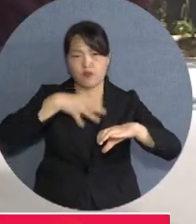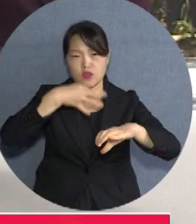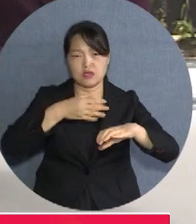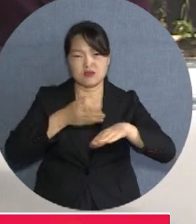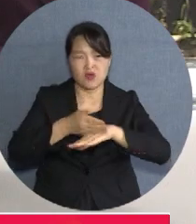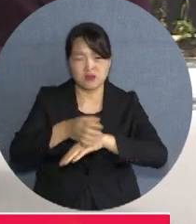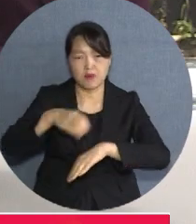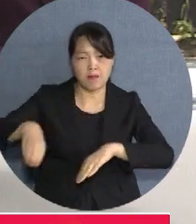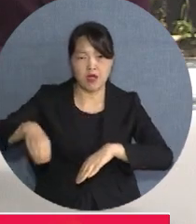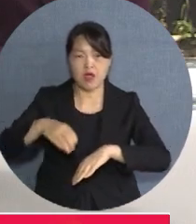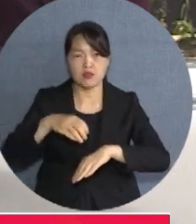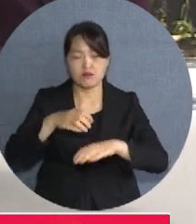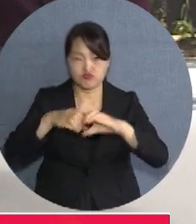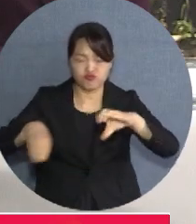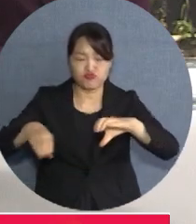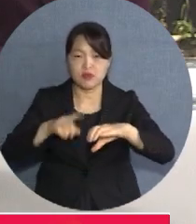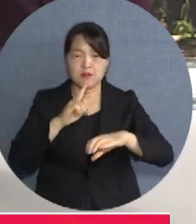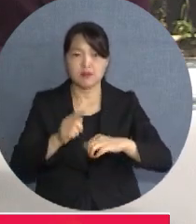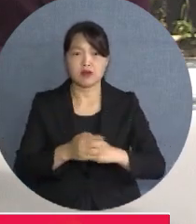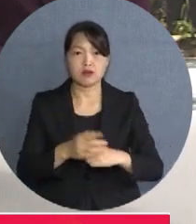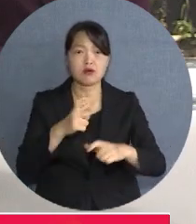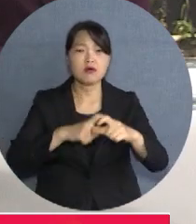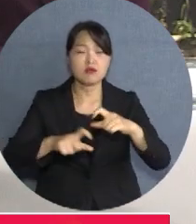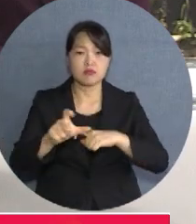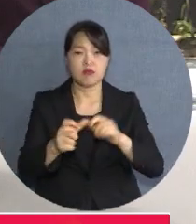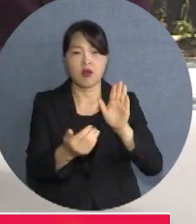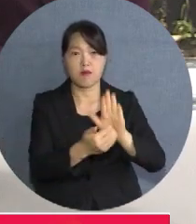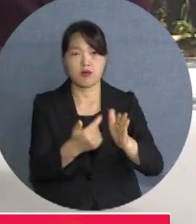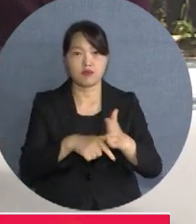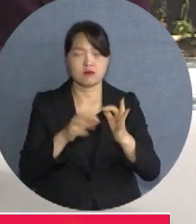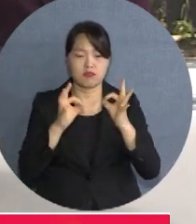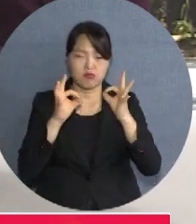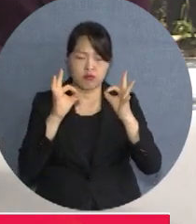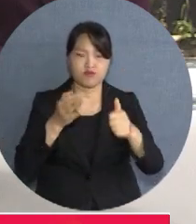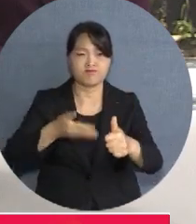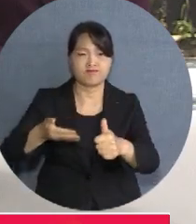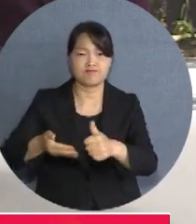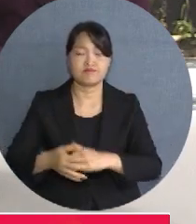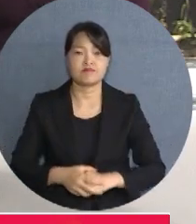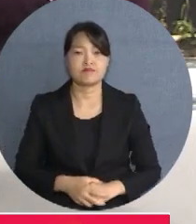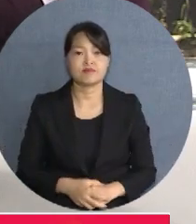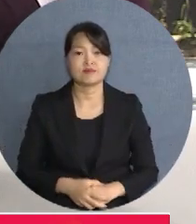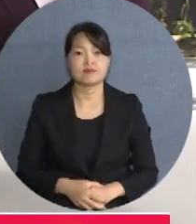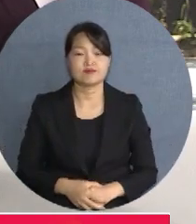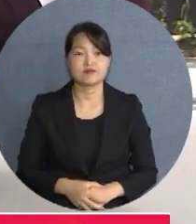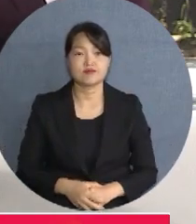상황입니다. 네, 더 이상의 추가 피해 없이 빠르게 복구가 되기를 희망하겠습니다. 여기까지 듣겠습니다.